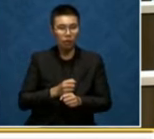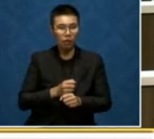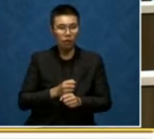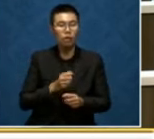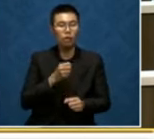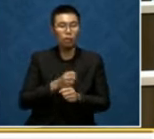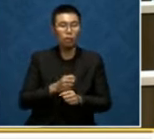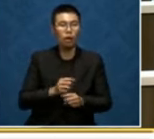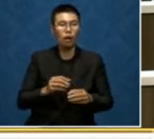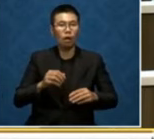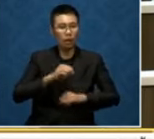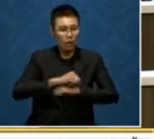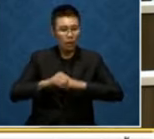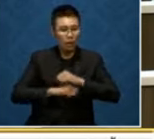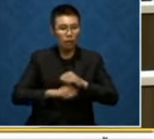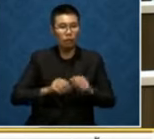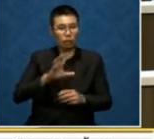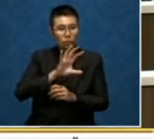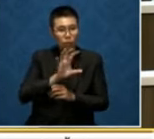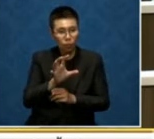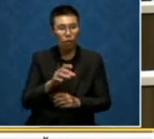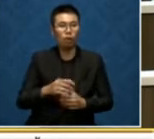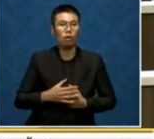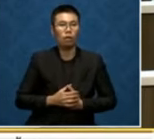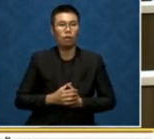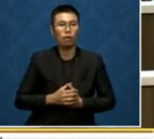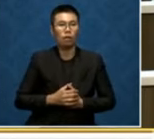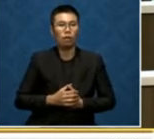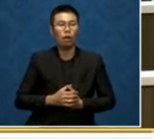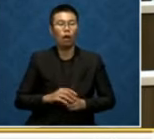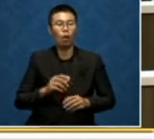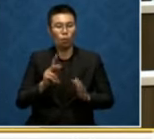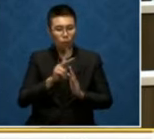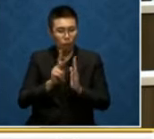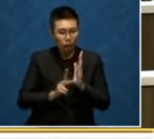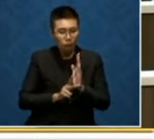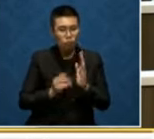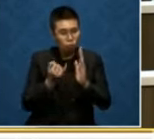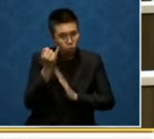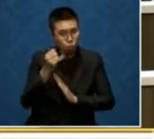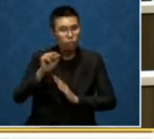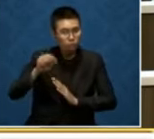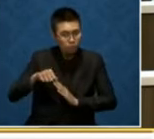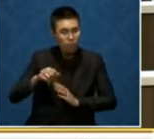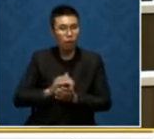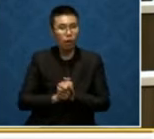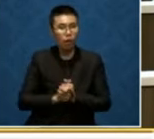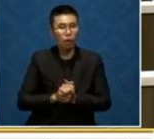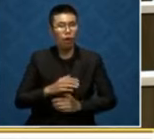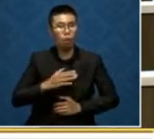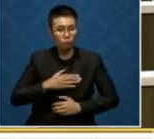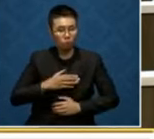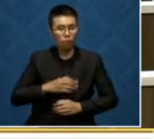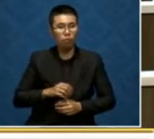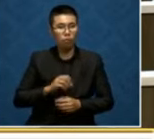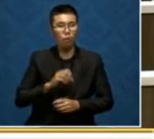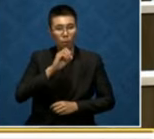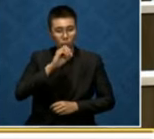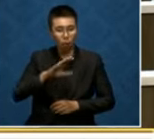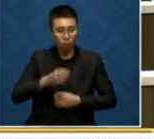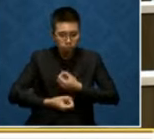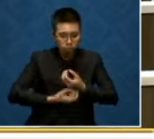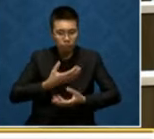การก่อสร้างกังหันลมเป็นมติที่ชอบด้วยกฎหมายหรือไม่แล้วผมขอนำเรียนเป็นข้อมูลเพิ่มเติมนะครับว่าวัน